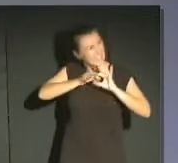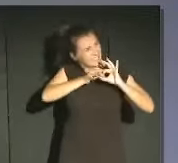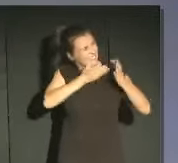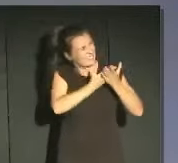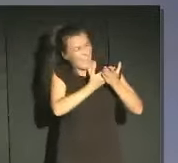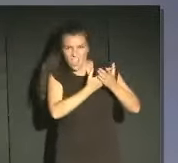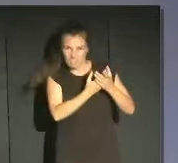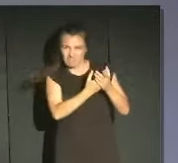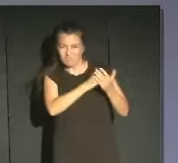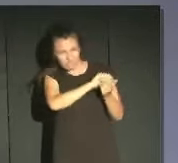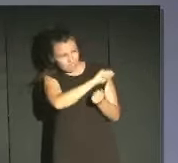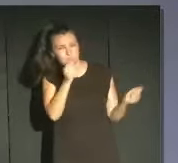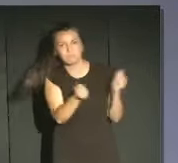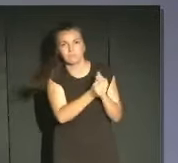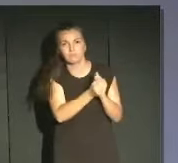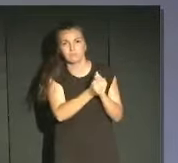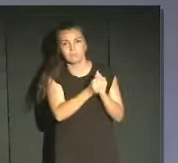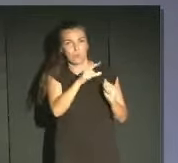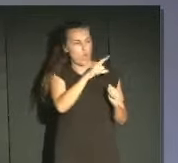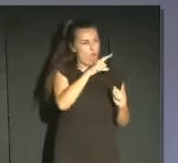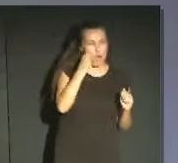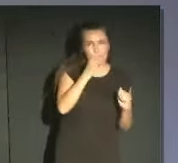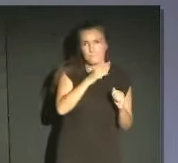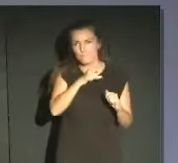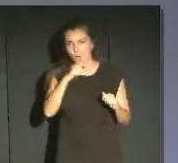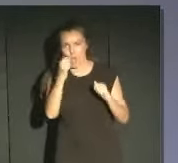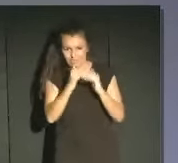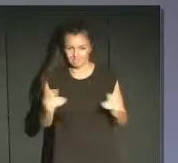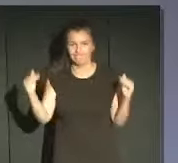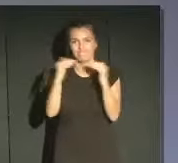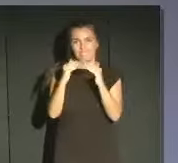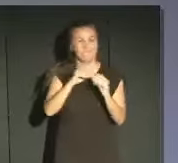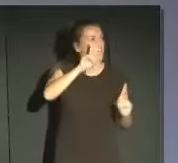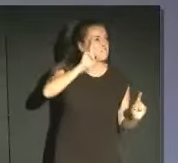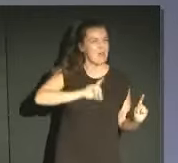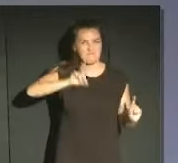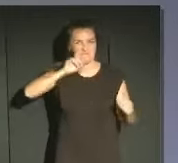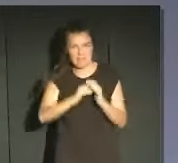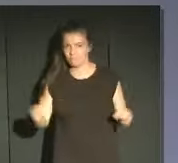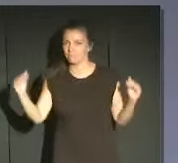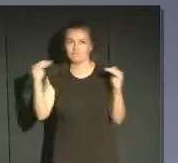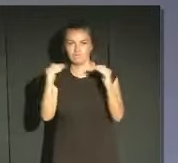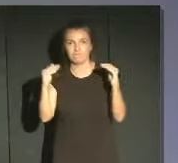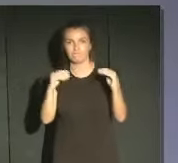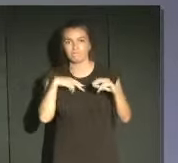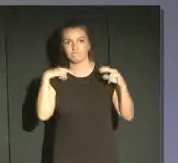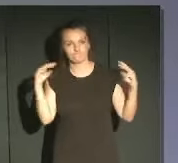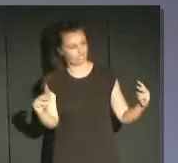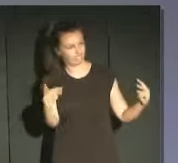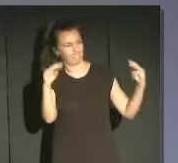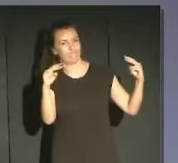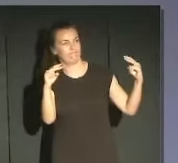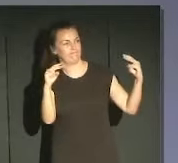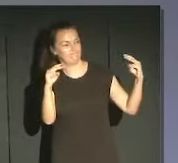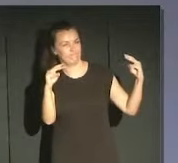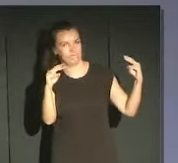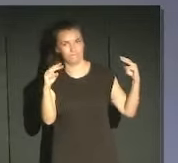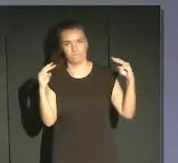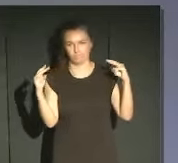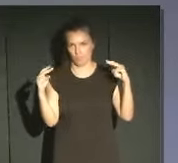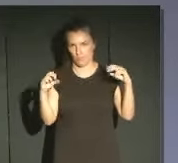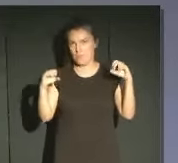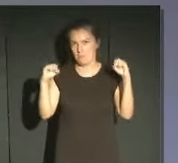d'équilibre des relations d'homme à homme de femme à femme où on peut se regarder les yeux dans les yeux